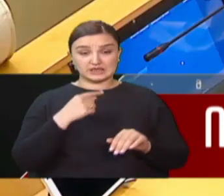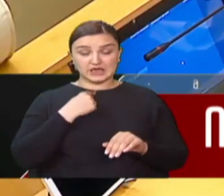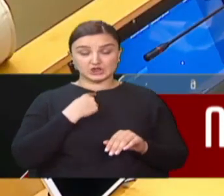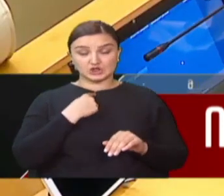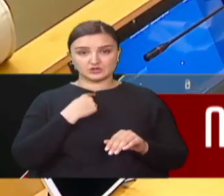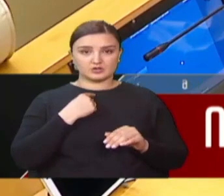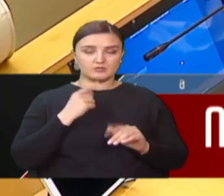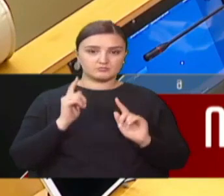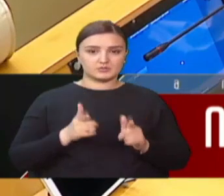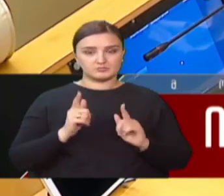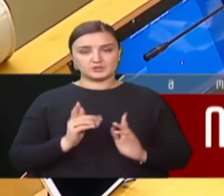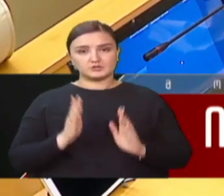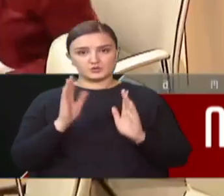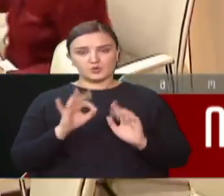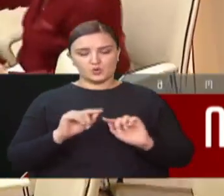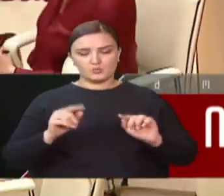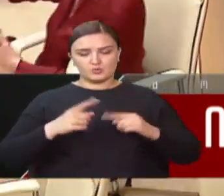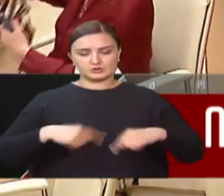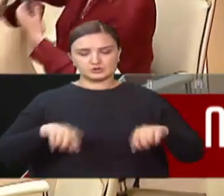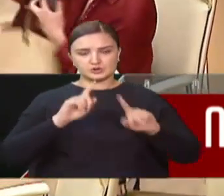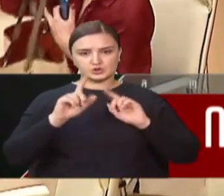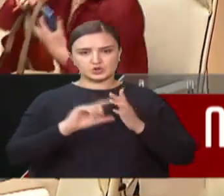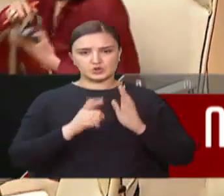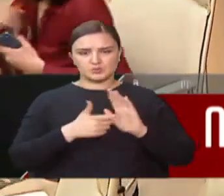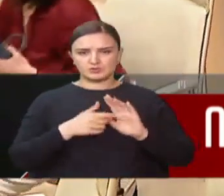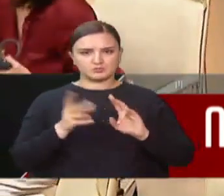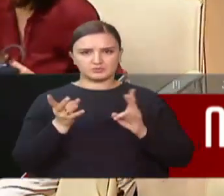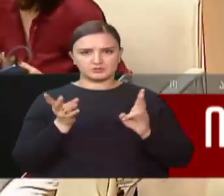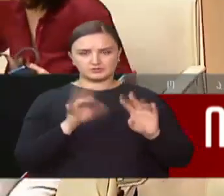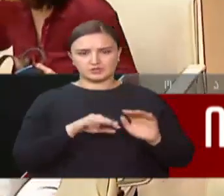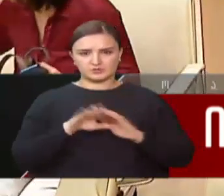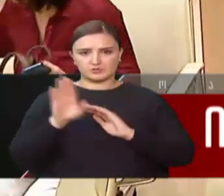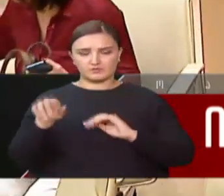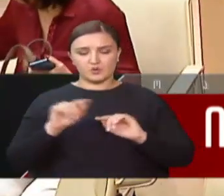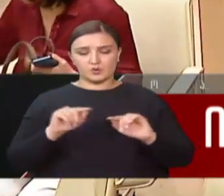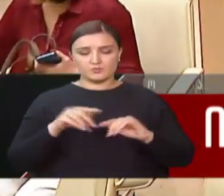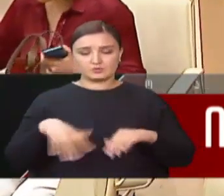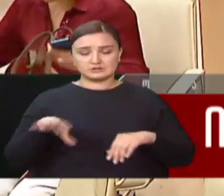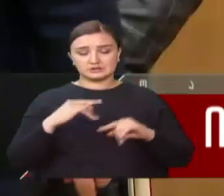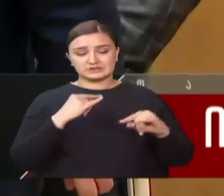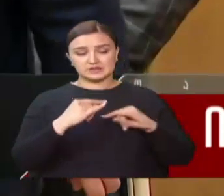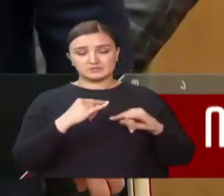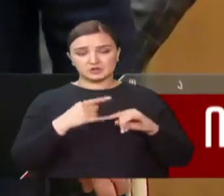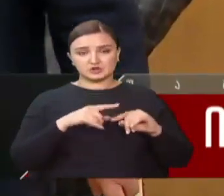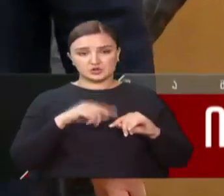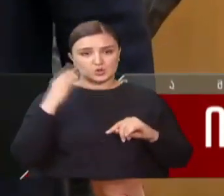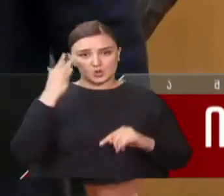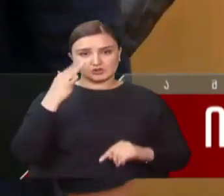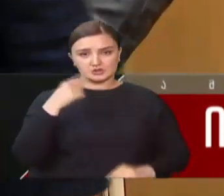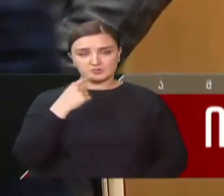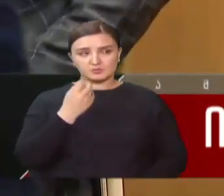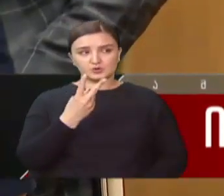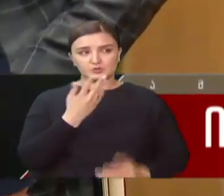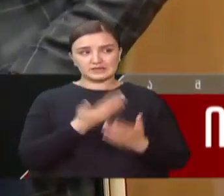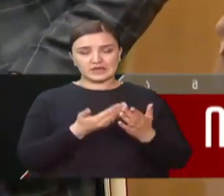kenchisqris dros opozitsiis natsilma sxdomata darbazi datoba opozitsiis demarshi martveli gundis mkhridan sxdomaze evrokavshiris